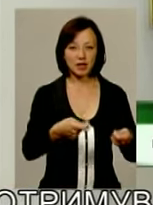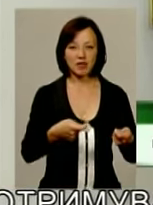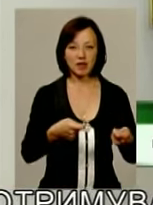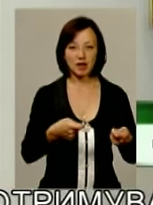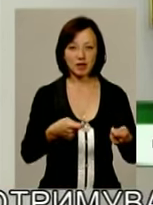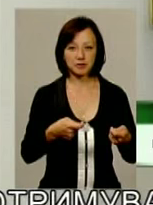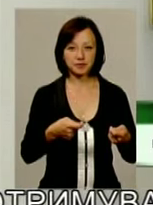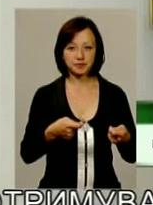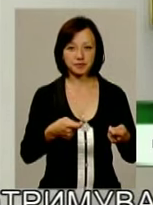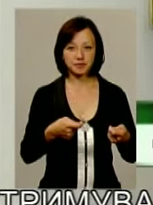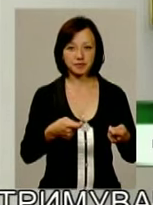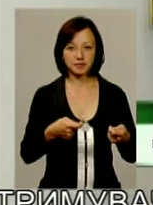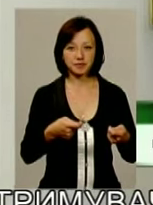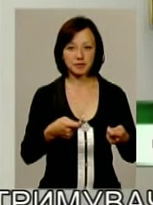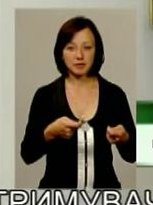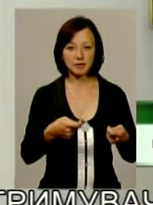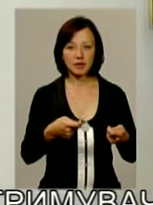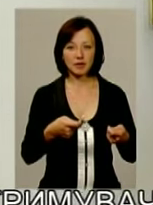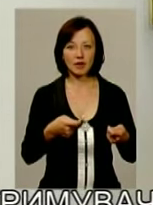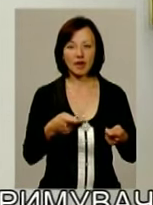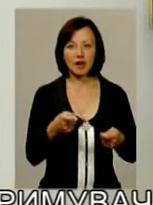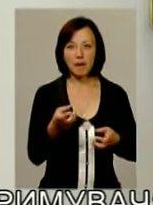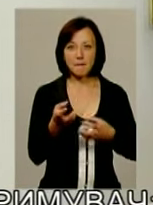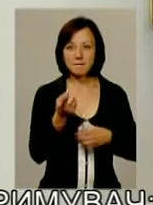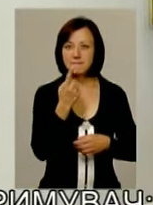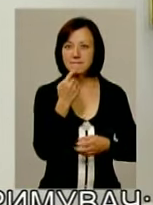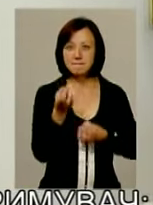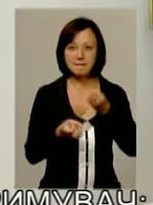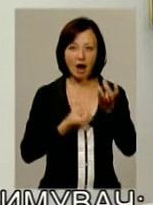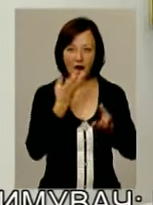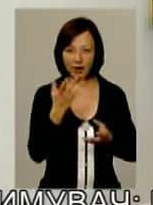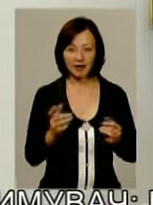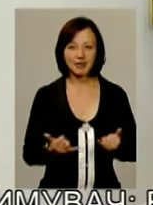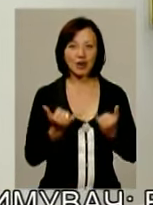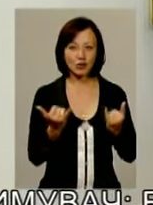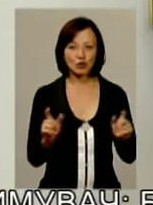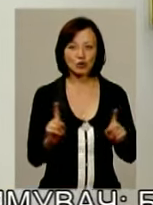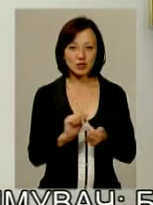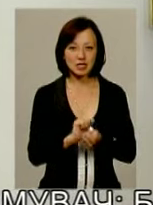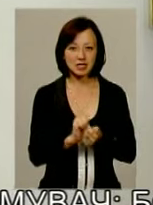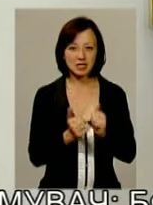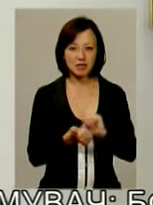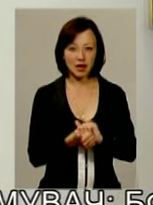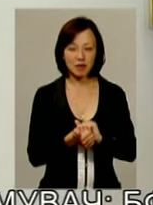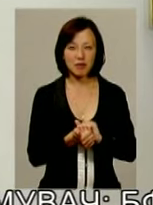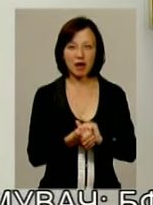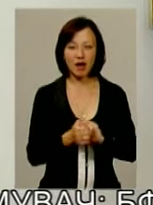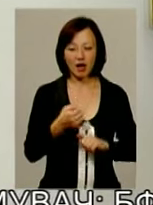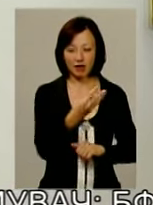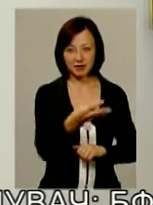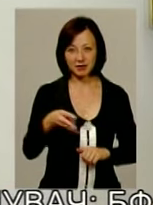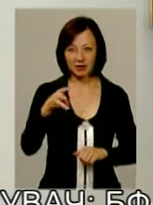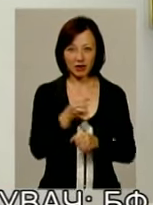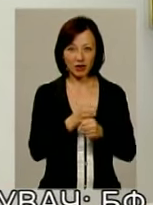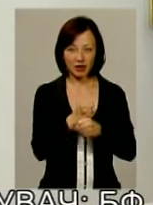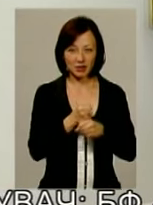9 травня, ми передавали маки на Луганську область, Вінницьку область, для того, щоб замість георгіївських ленточок були